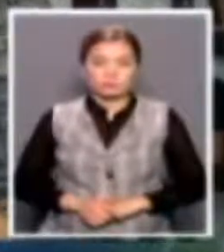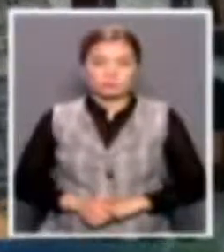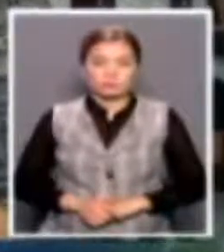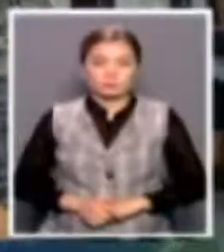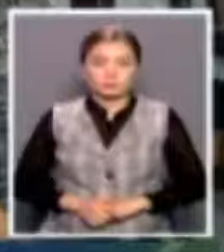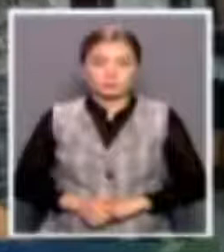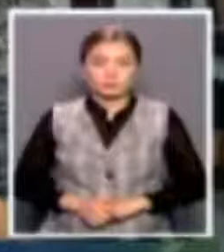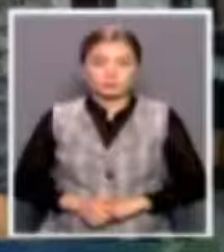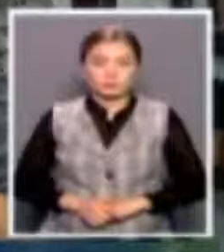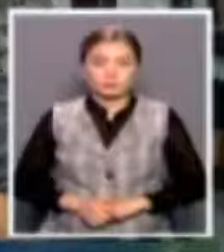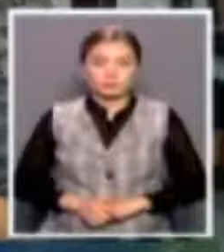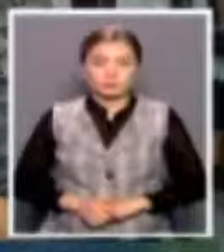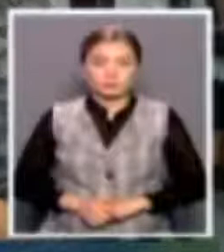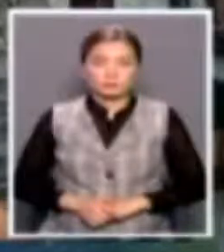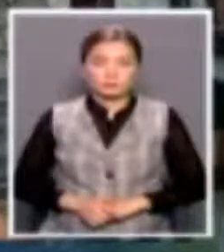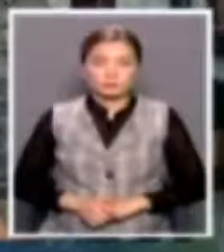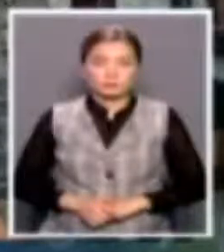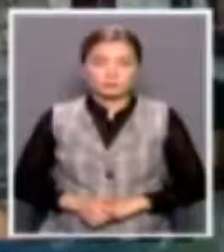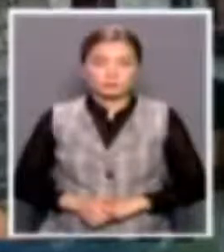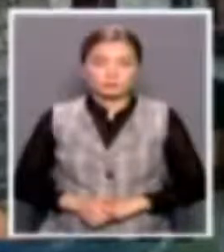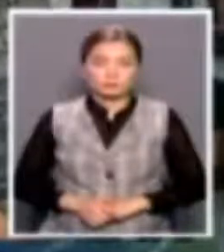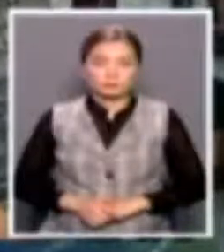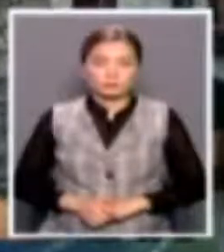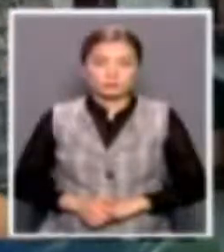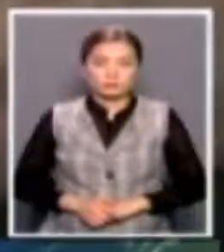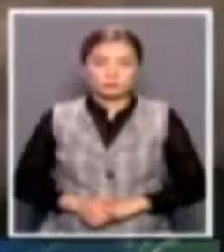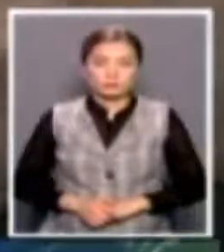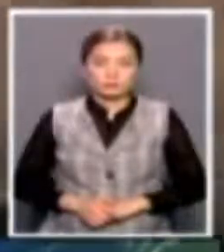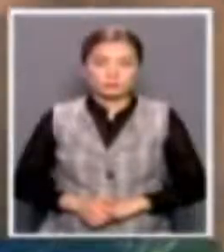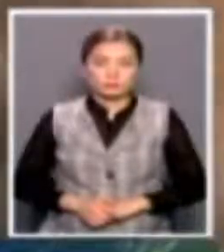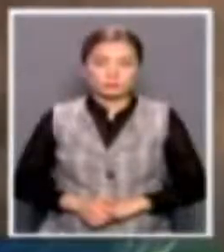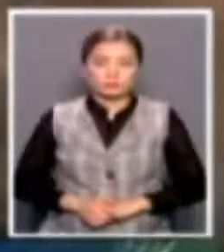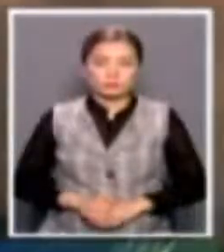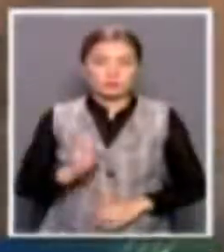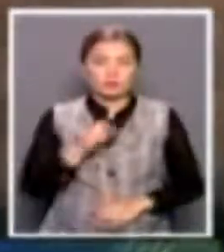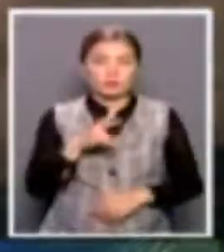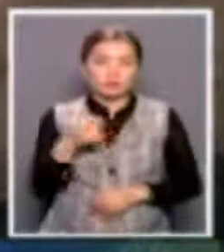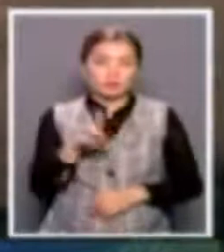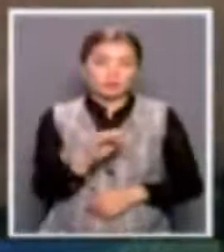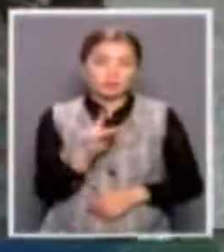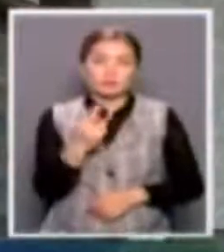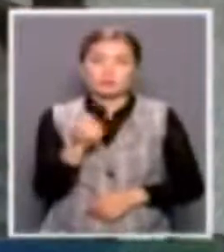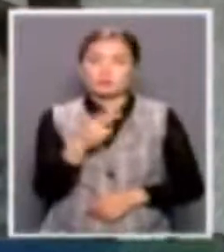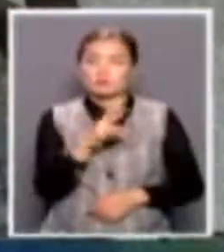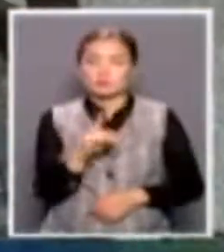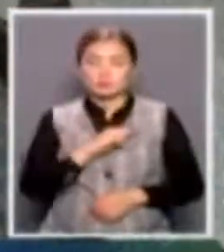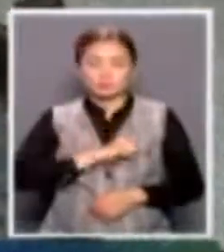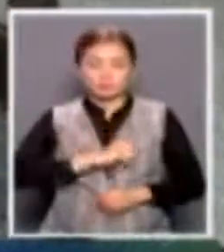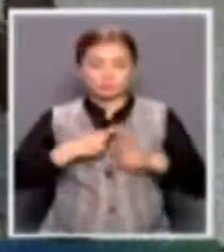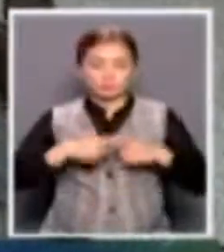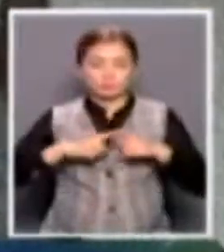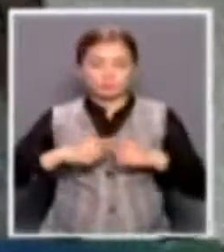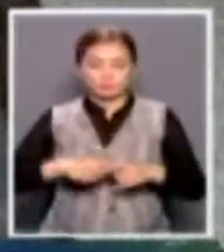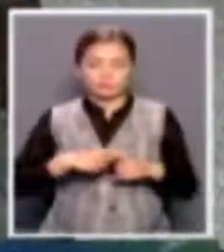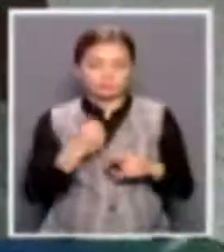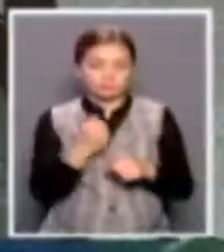в деревне у нас. Это Жания Есиркенгызы, которая работает с крючком